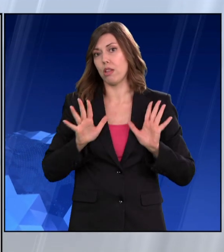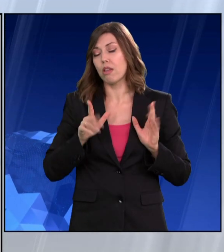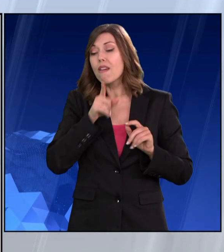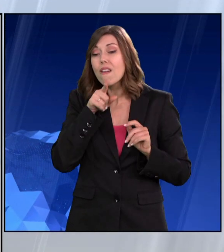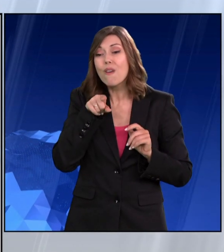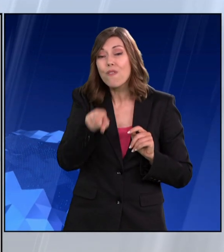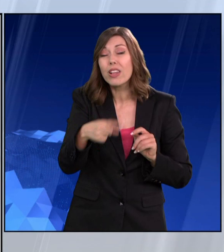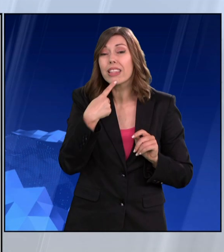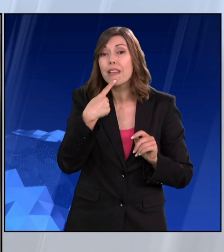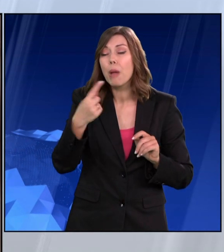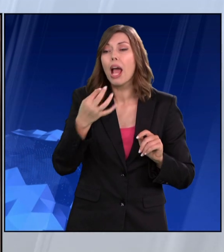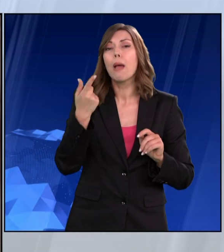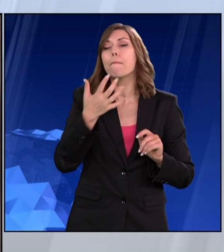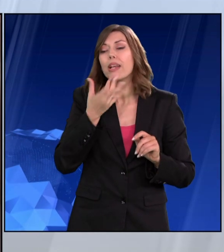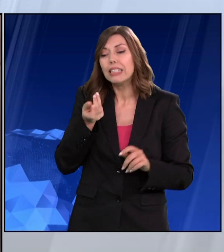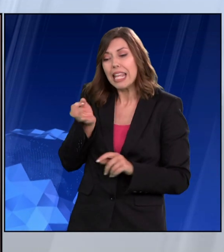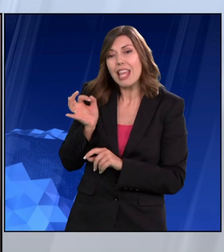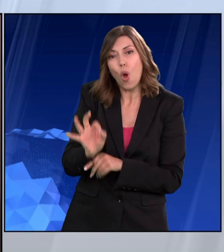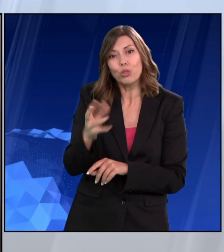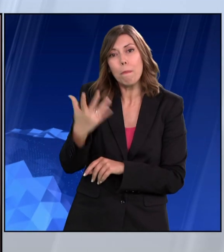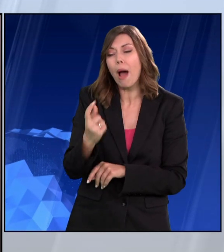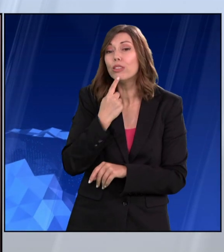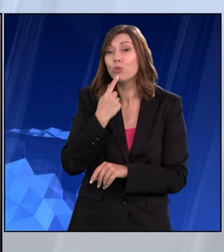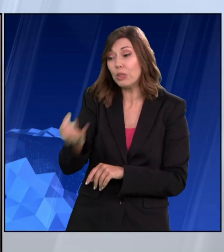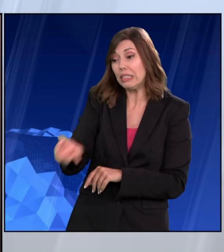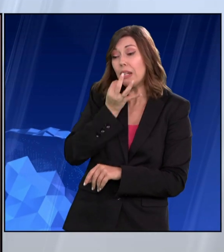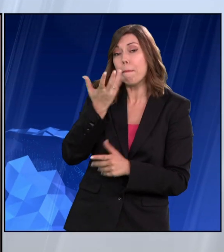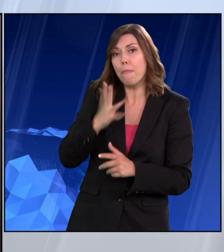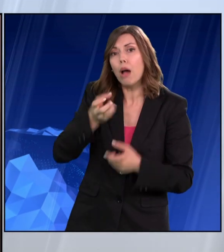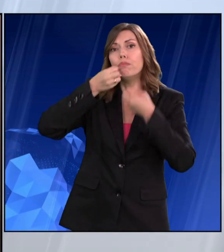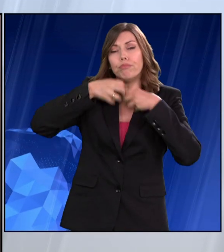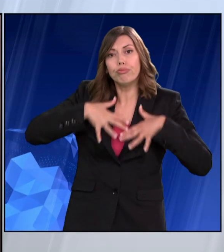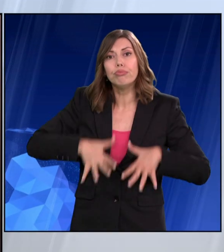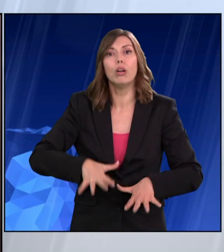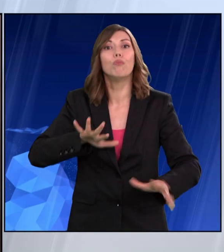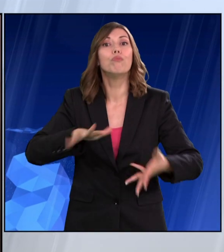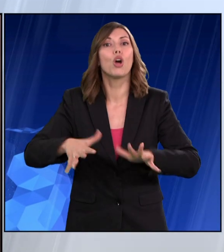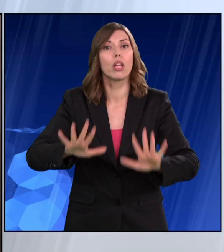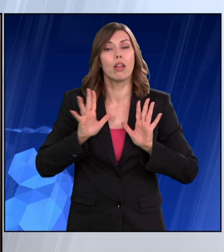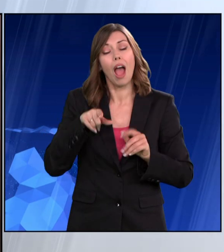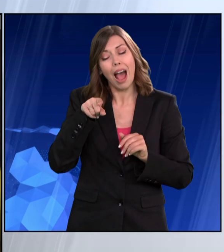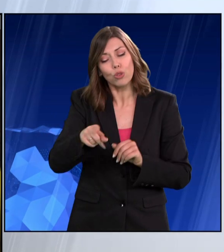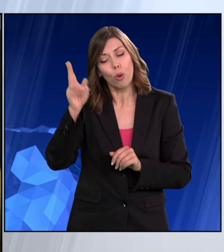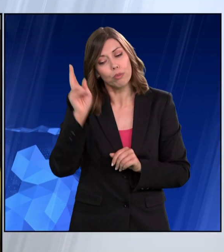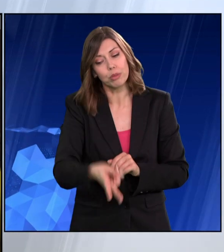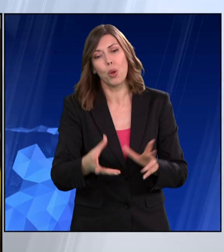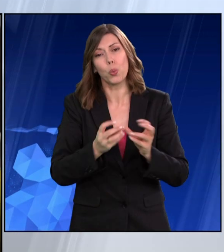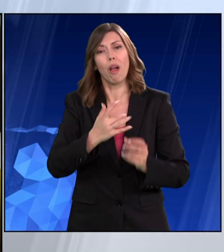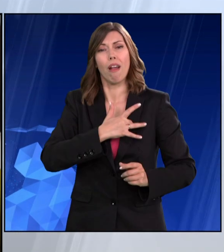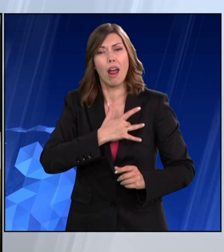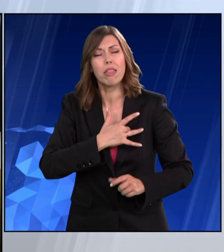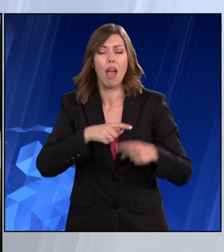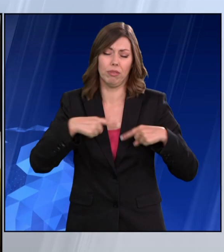στρεπτόκοκκος, όταν πλέον καταφέρει να φτάσει σε όργανα του σώματος που είναι ζωτικά για τη ζωή του παιδιού. Άρα, από